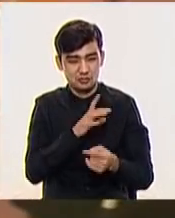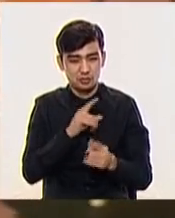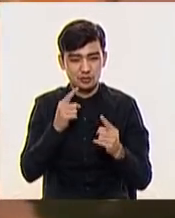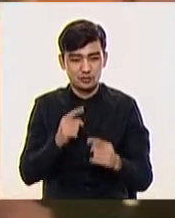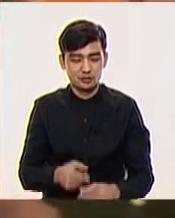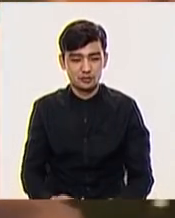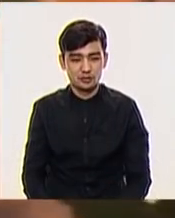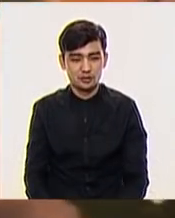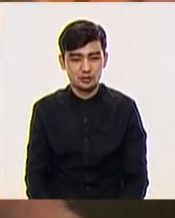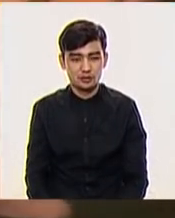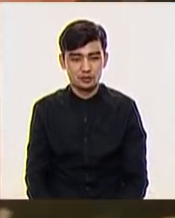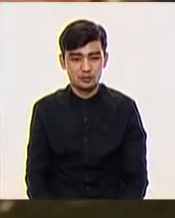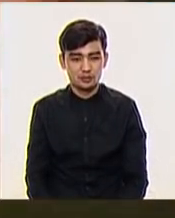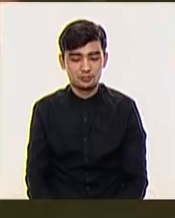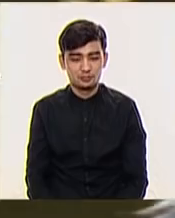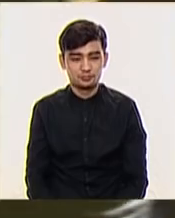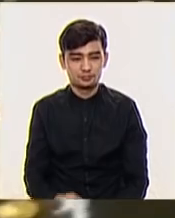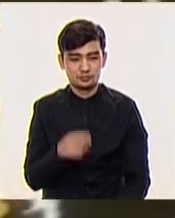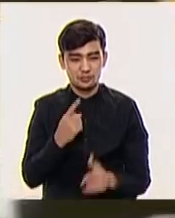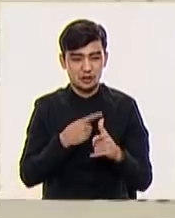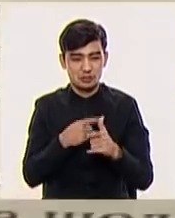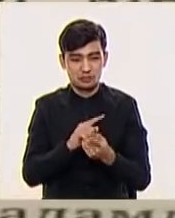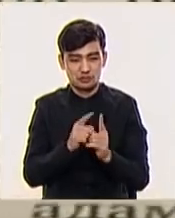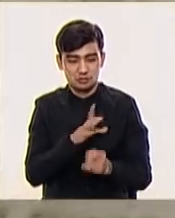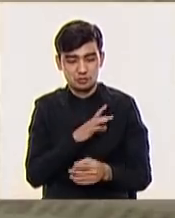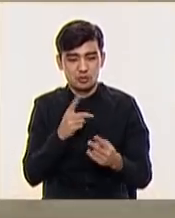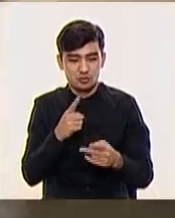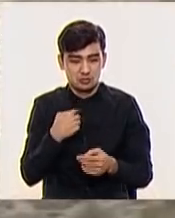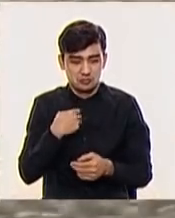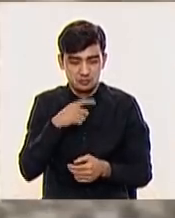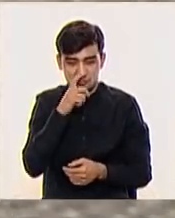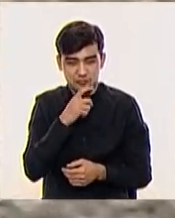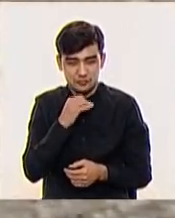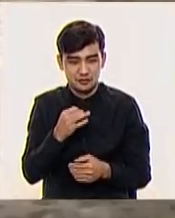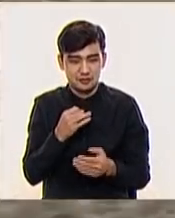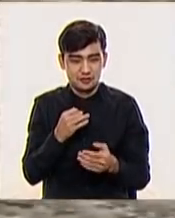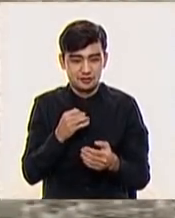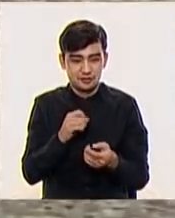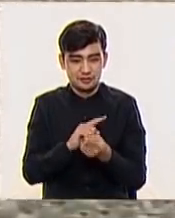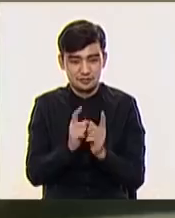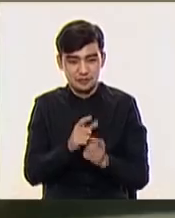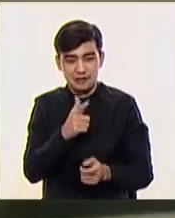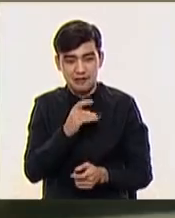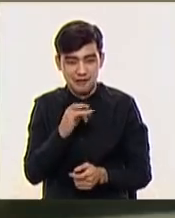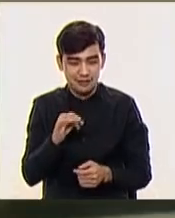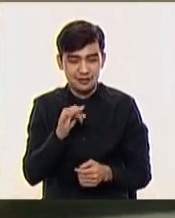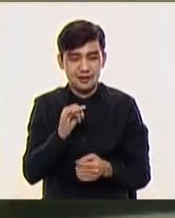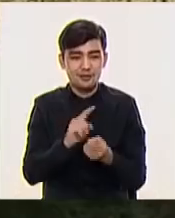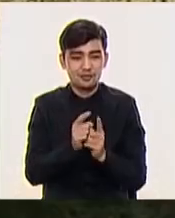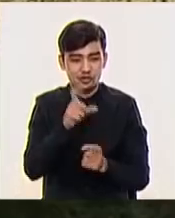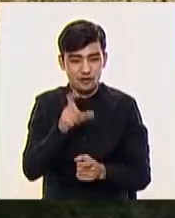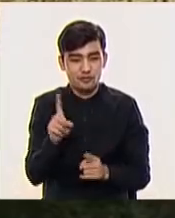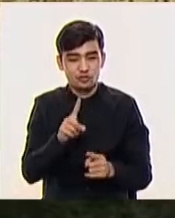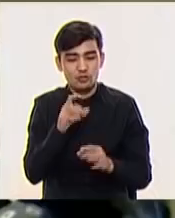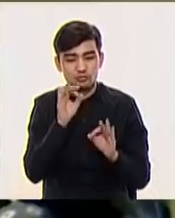деп жазасыса болмаймаз, аттарды зачем өзгерді? Түсінбеймін осы, бізге шашалдысы бас алатын мамандар. Бұған аудармашы